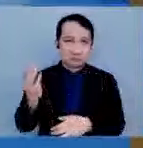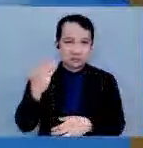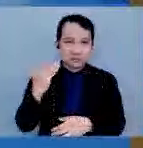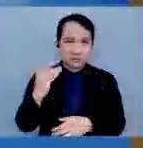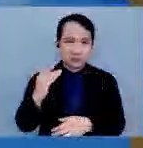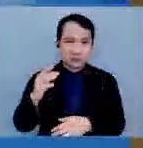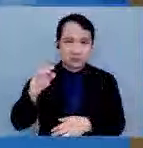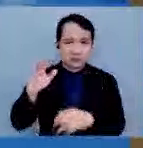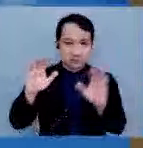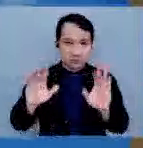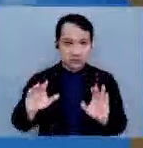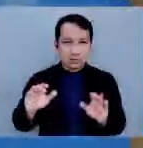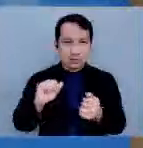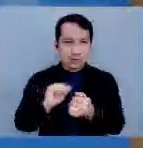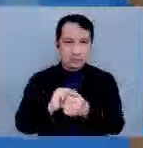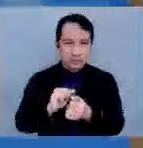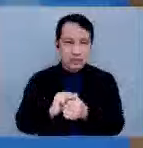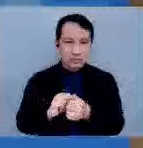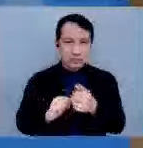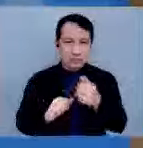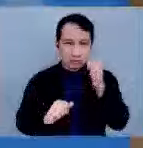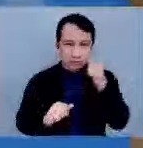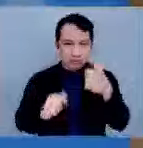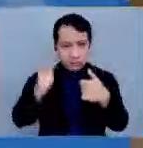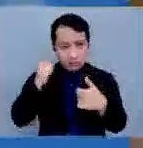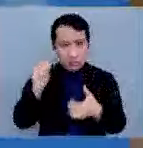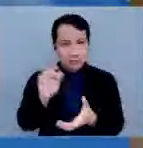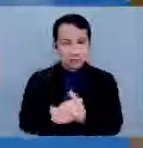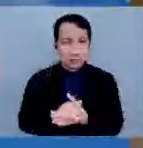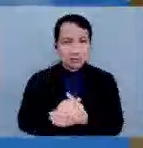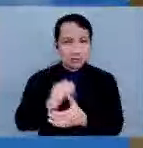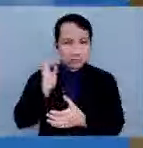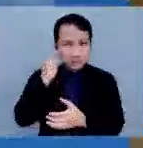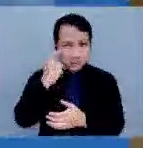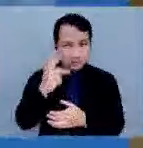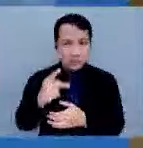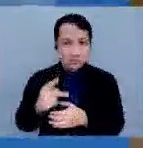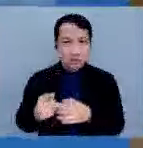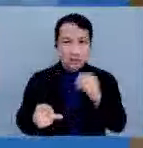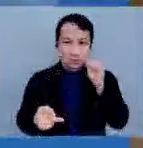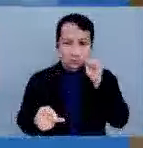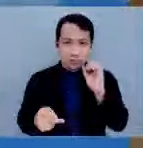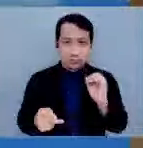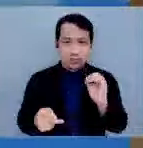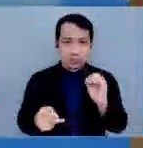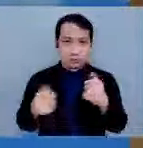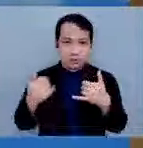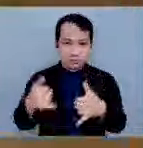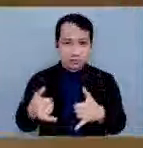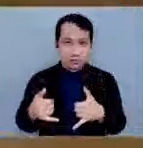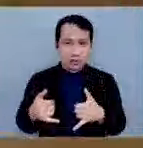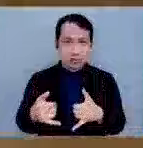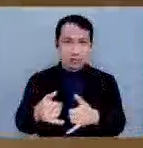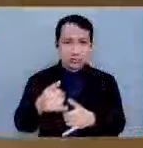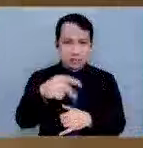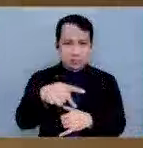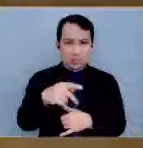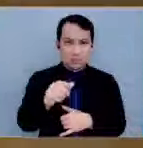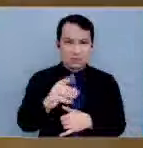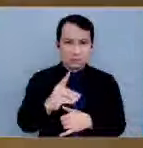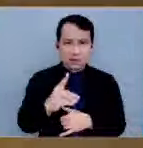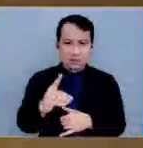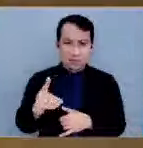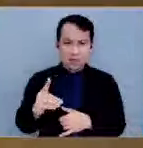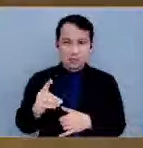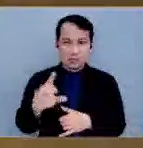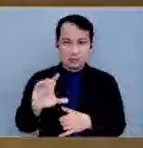Miyerkules, magkasama sina Kat at Sam pati ang mag-asawang sina John Prats at Isabel Oli sa paglalaro ng paddleball. Ibinahagi ni John sa